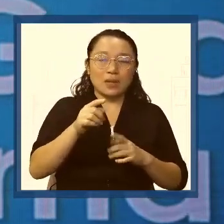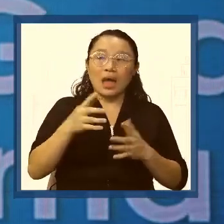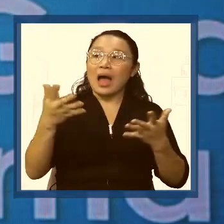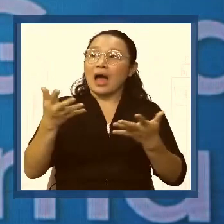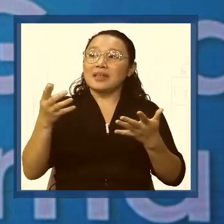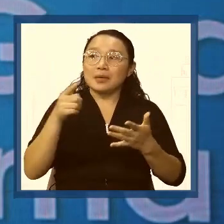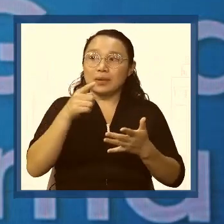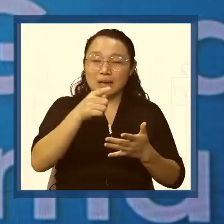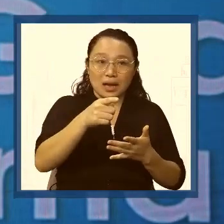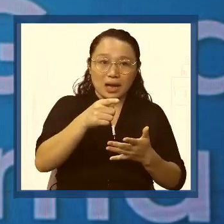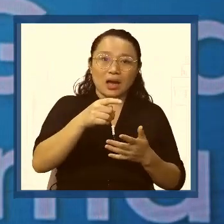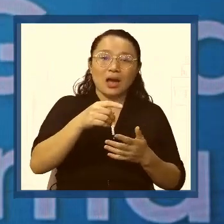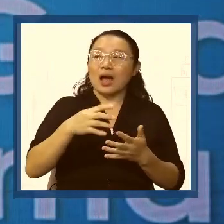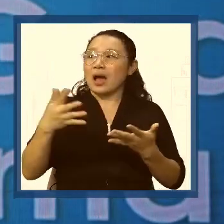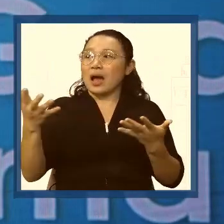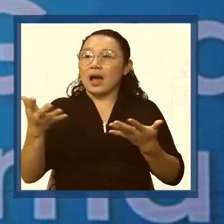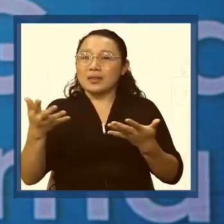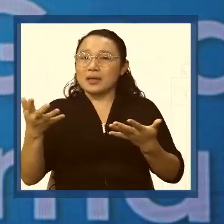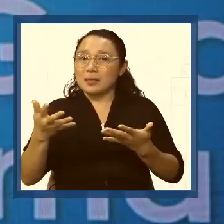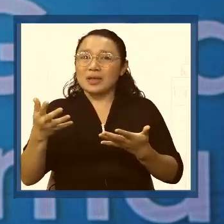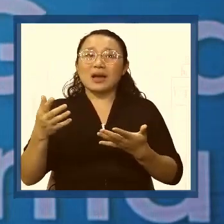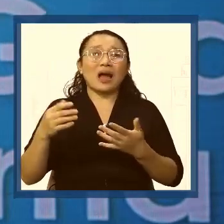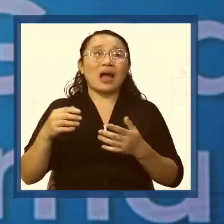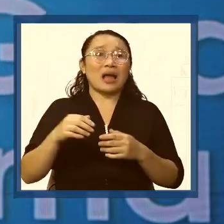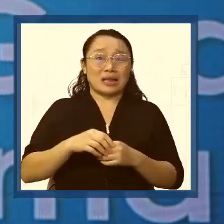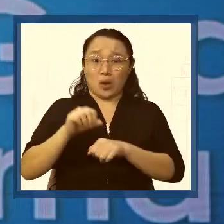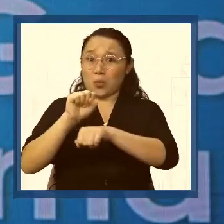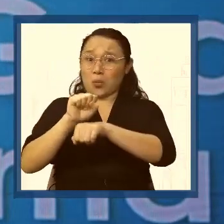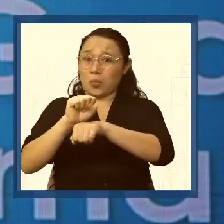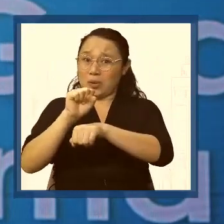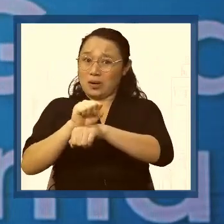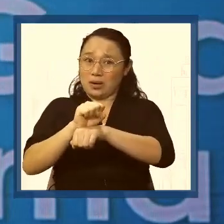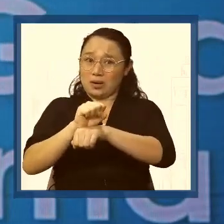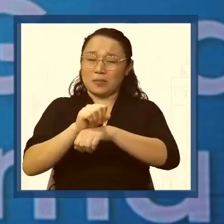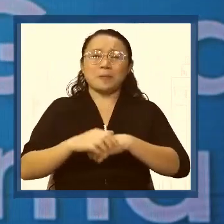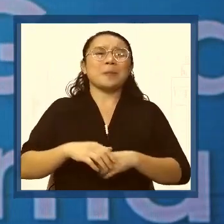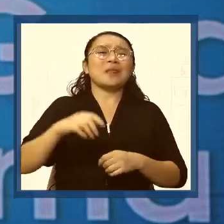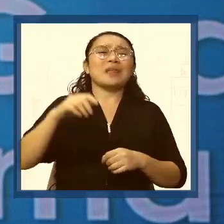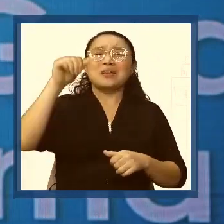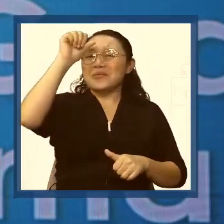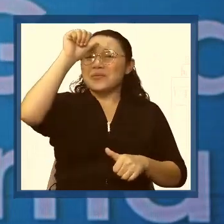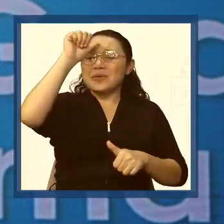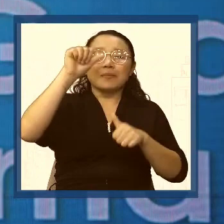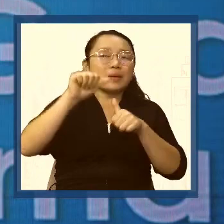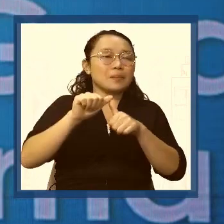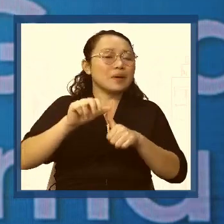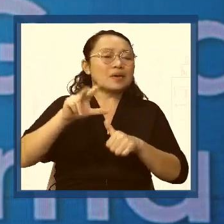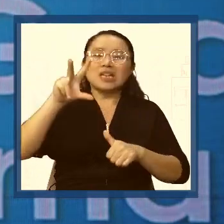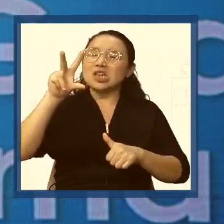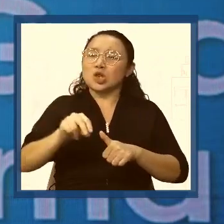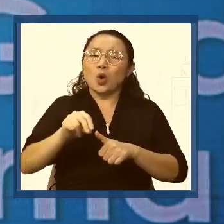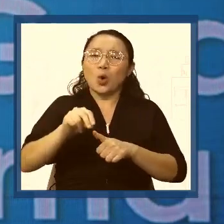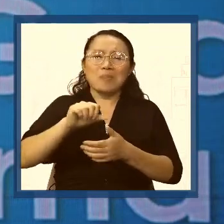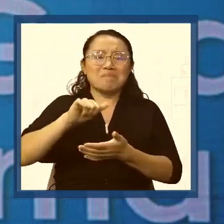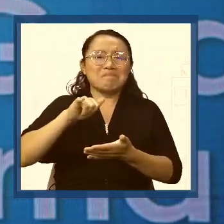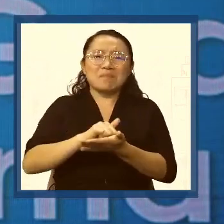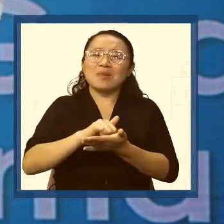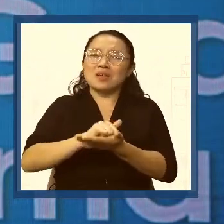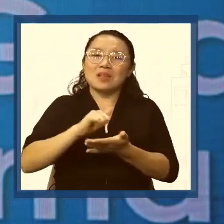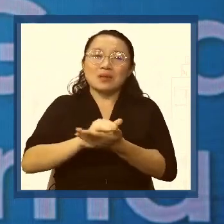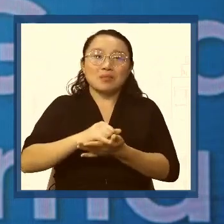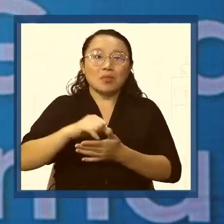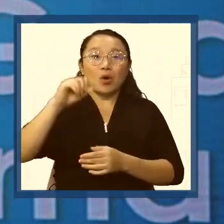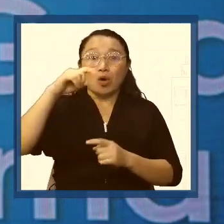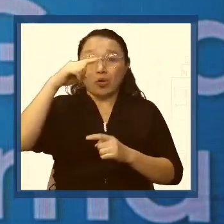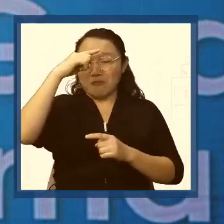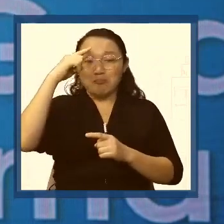karon orasa, kung asa ka man dapita nagtrabaho, hinumdumi nga walay imposible alang sa gahom sa